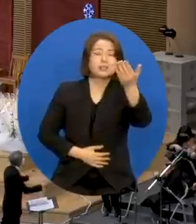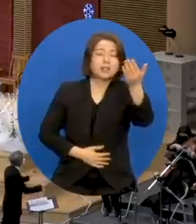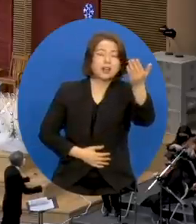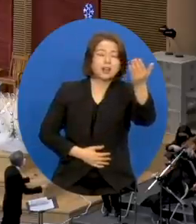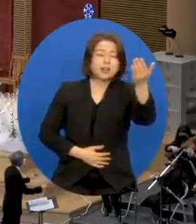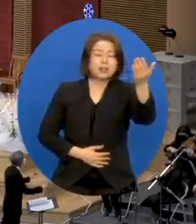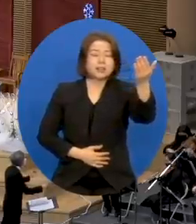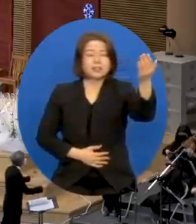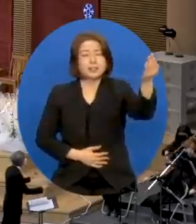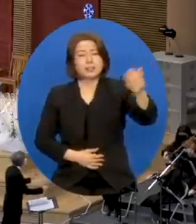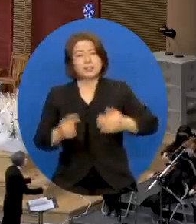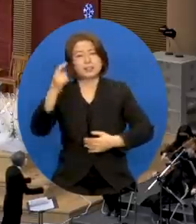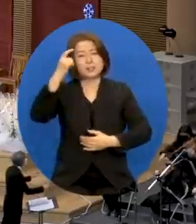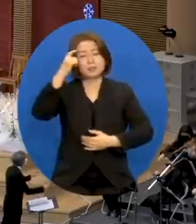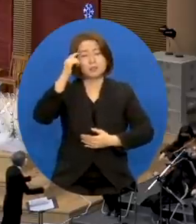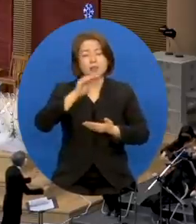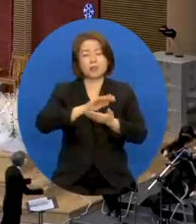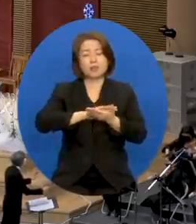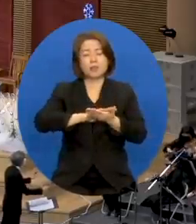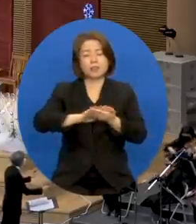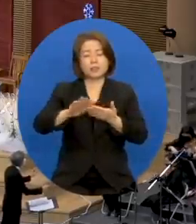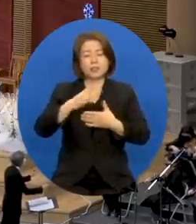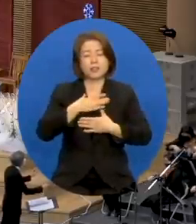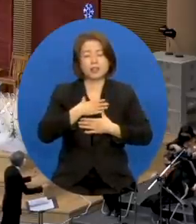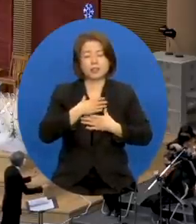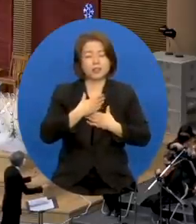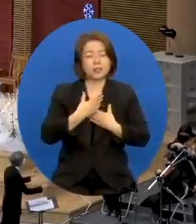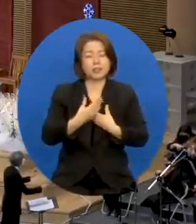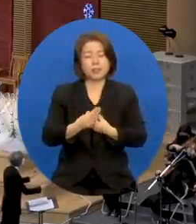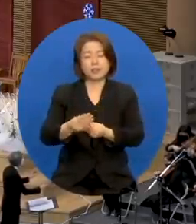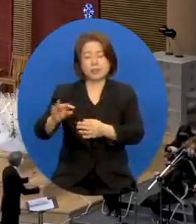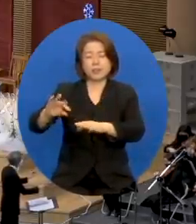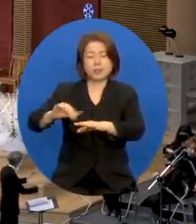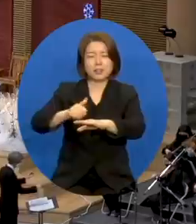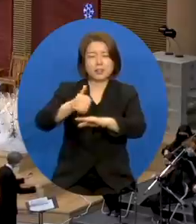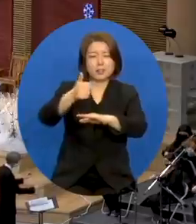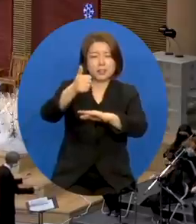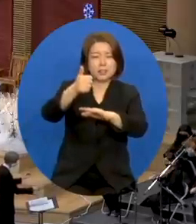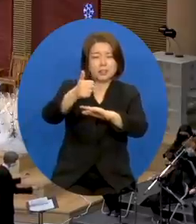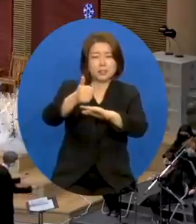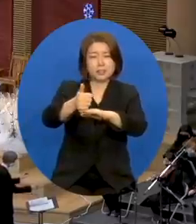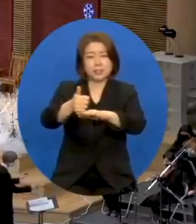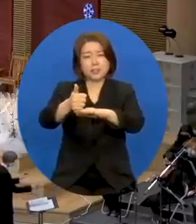왕, 당신은 평강의